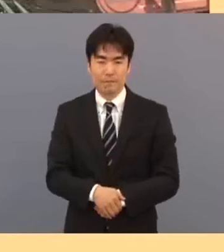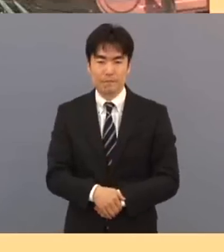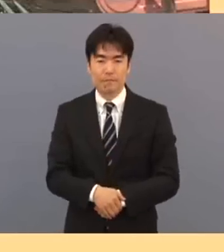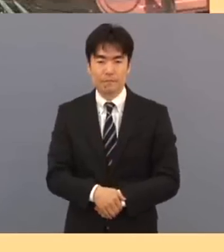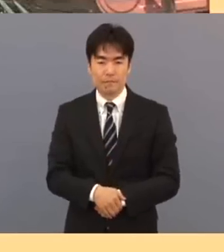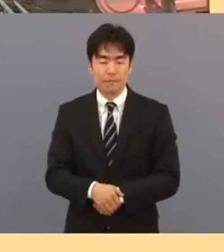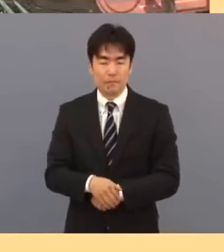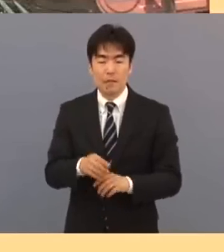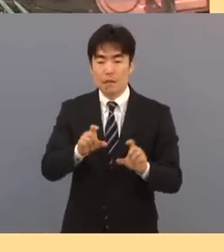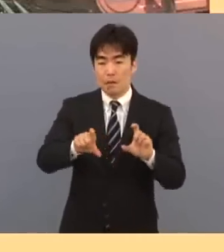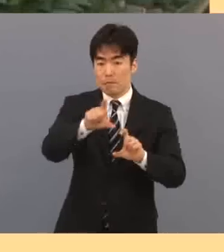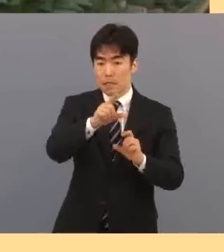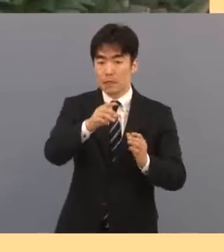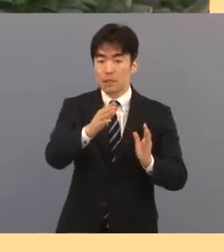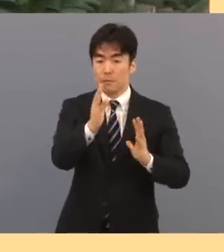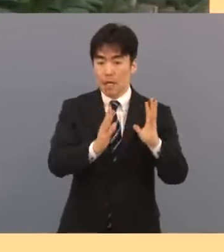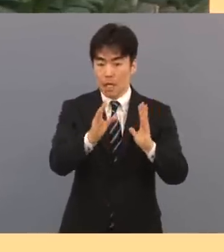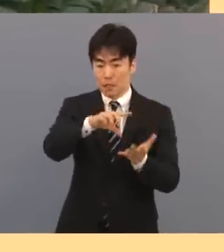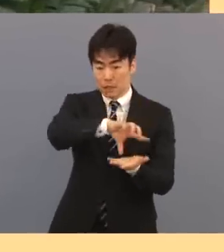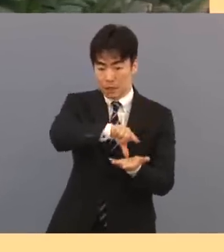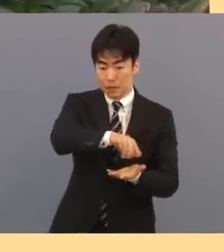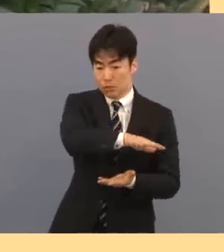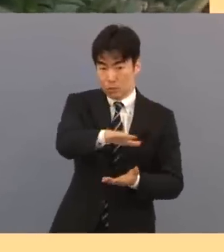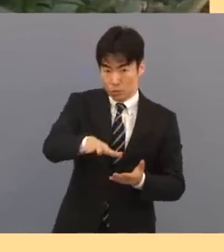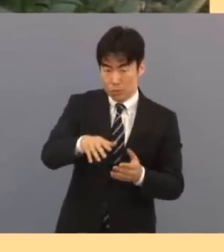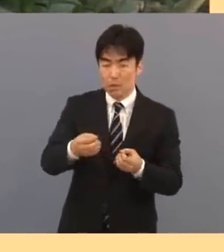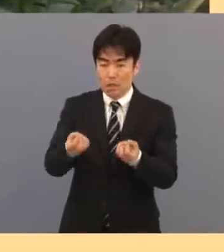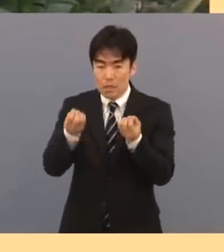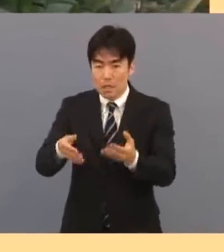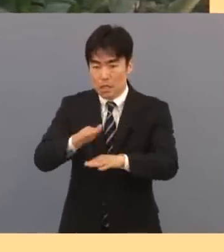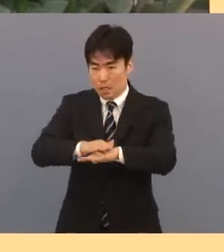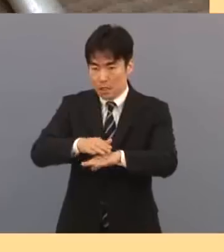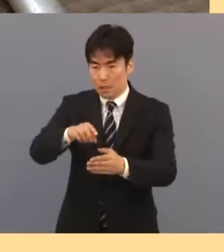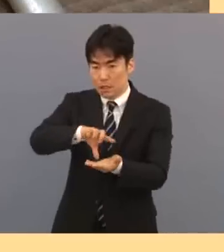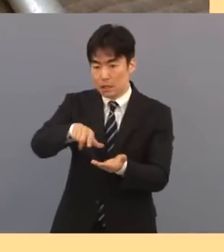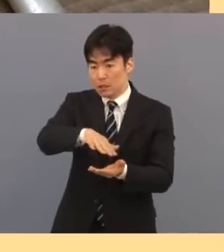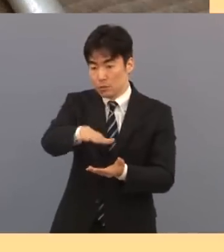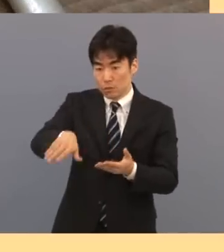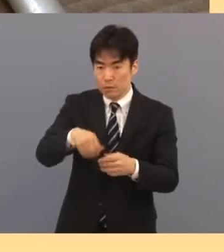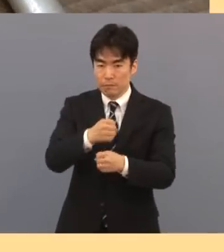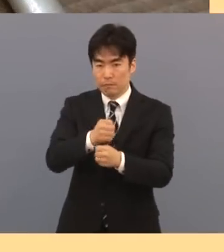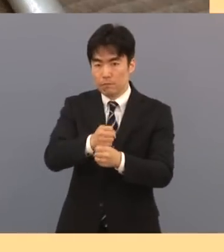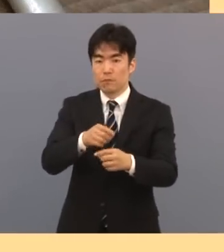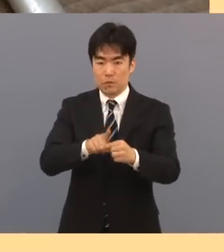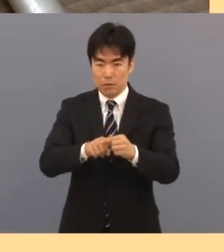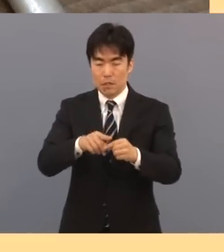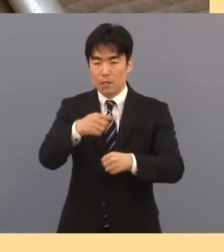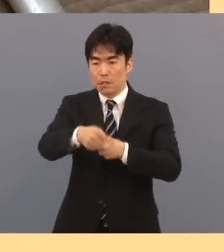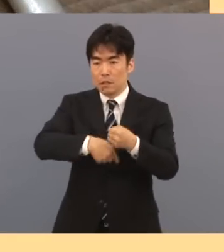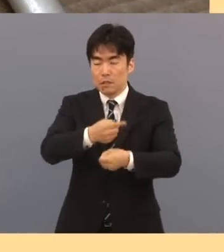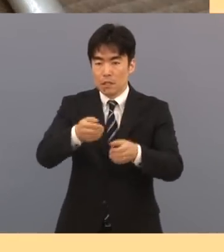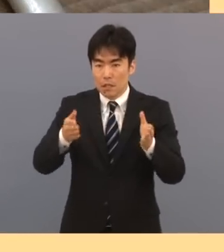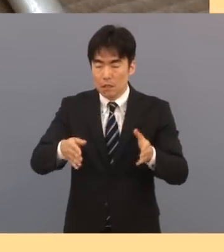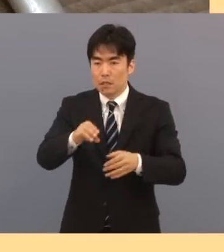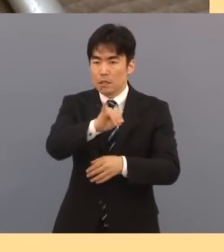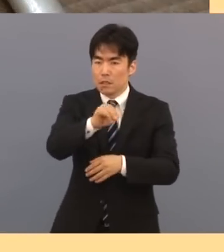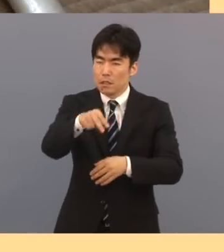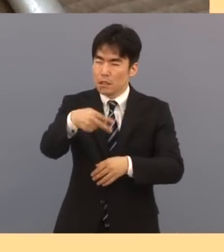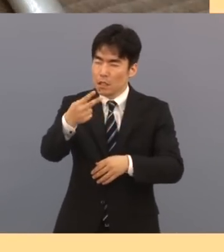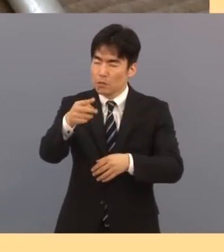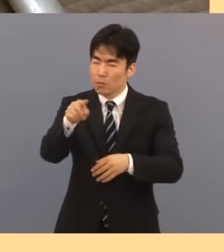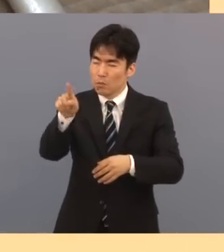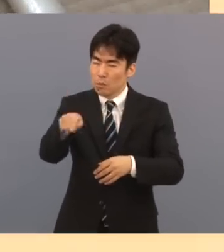主に増林地区や新潟地区などで作られており、年間およそ1200トンが出荷されています。